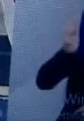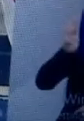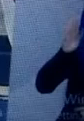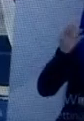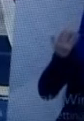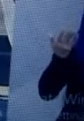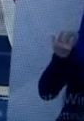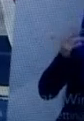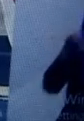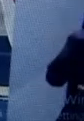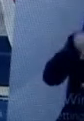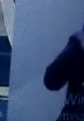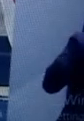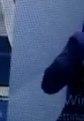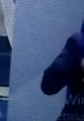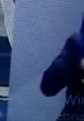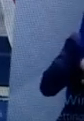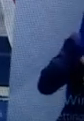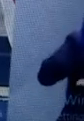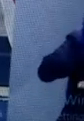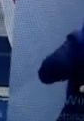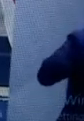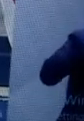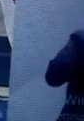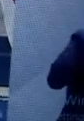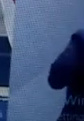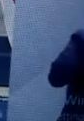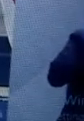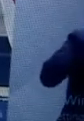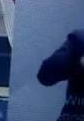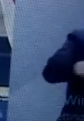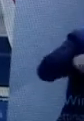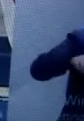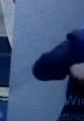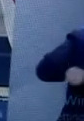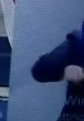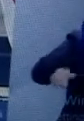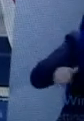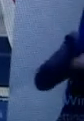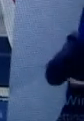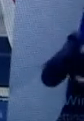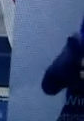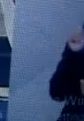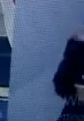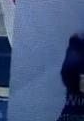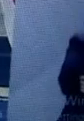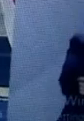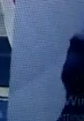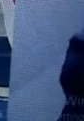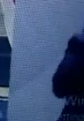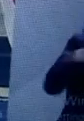hiburan, pusat refleksologi, pusat karaoke, taman tima,